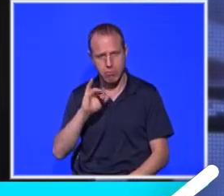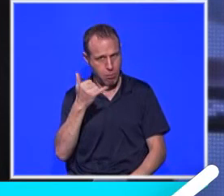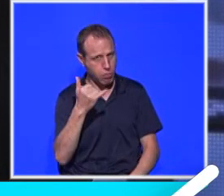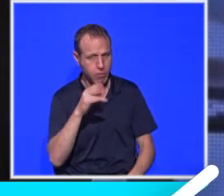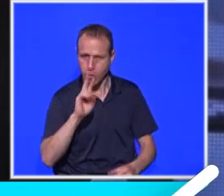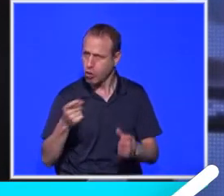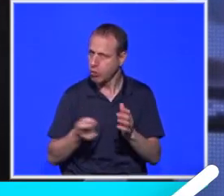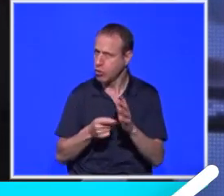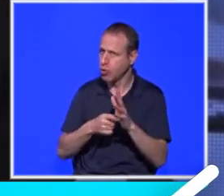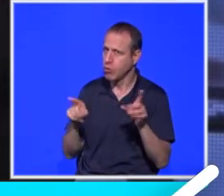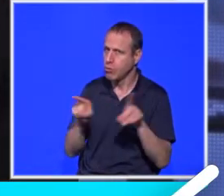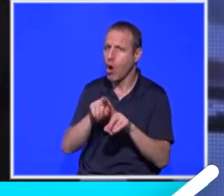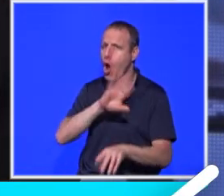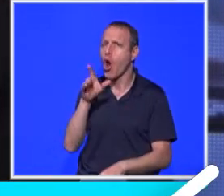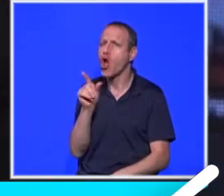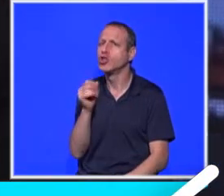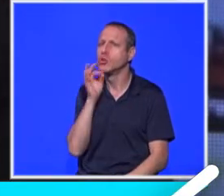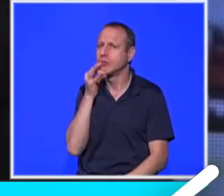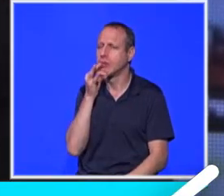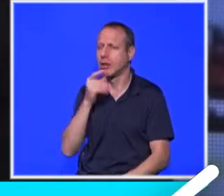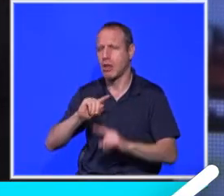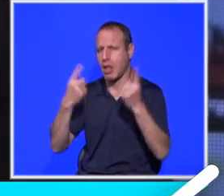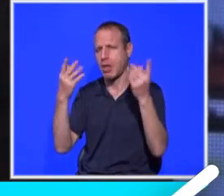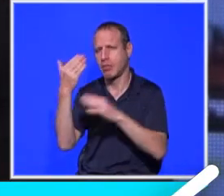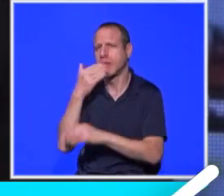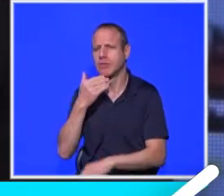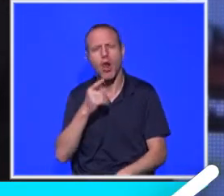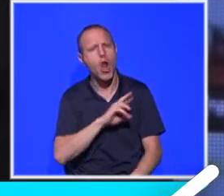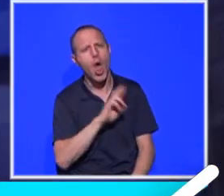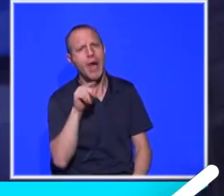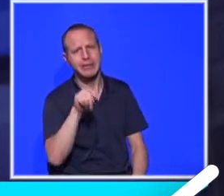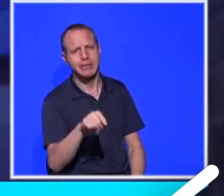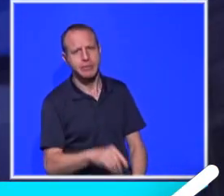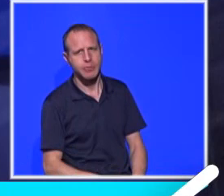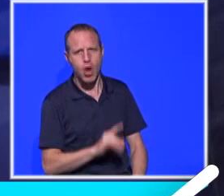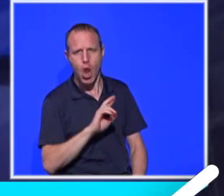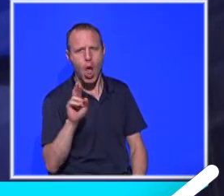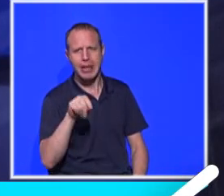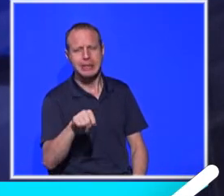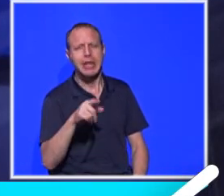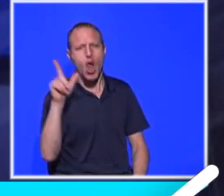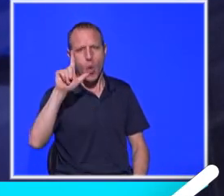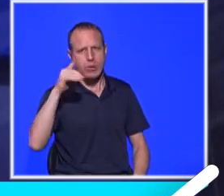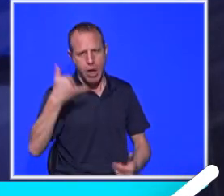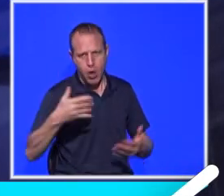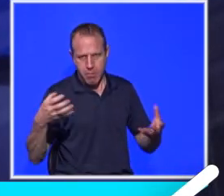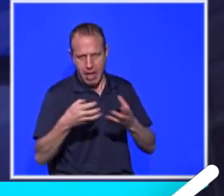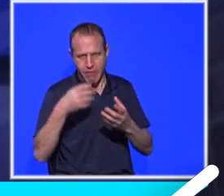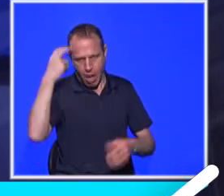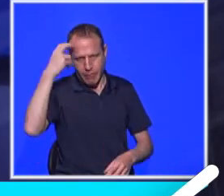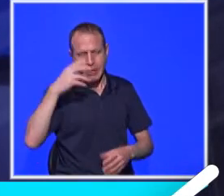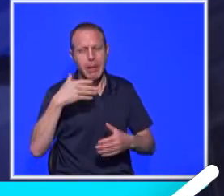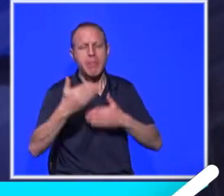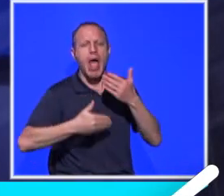כמו כל זוג צעיר אחר במדינת ישראל. ולא רק זה, לא רק זה. היום החברה הערבית בתהליך